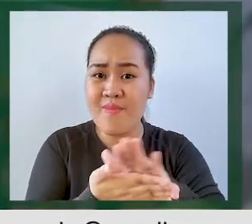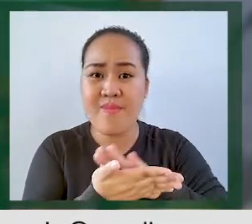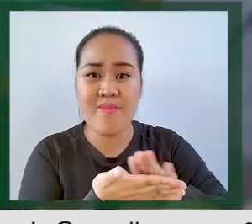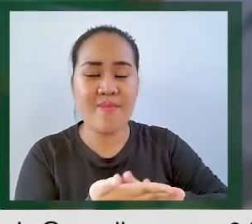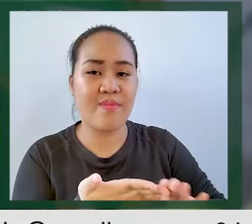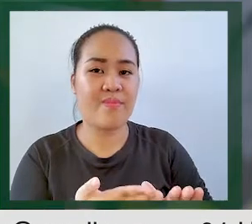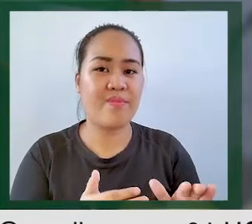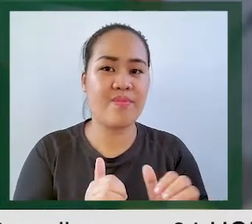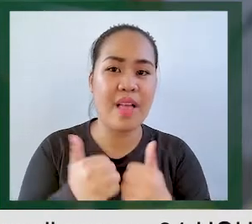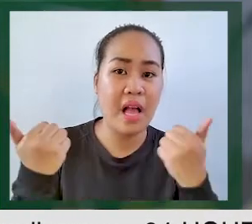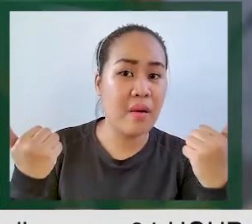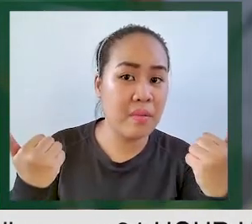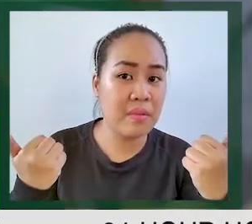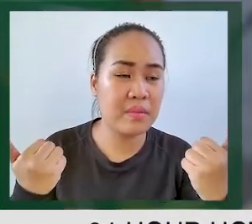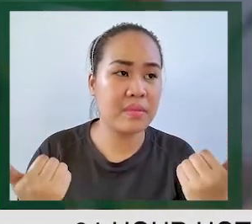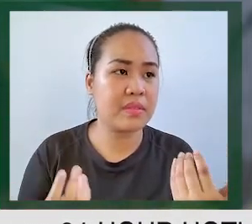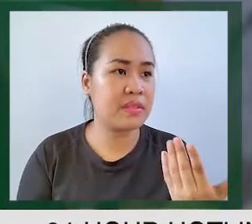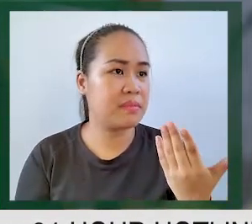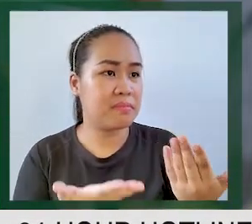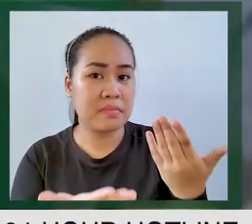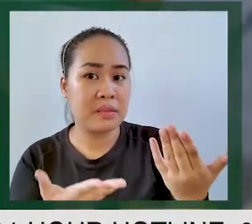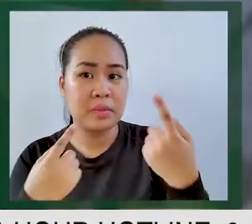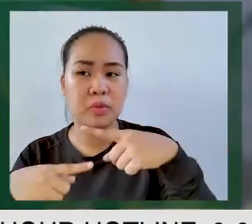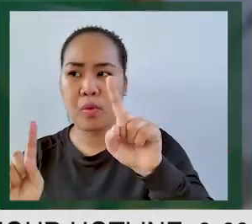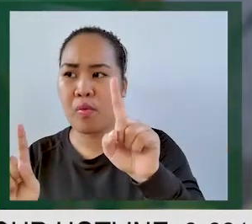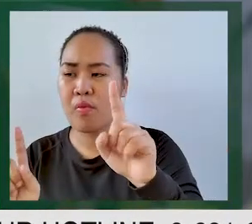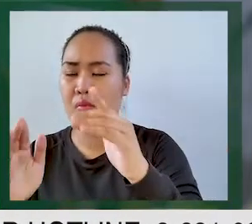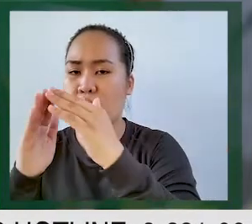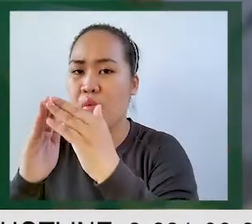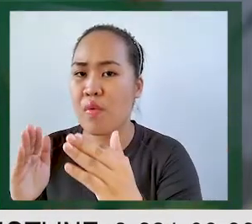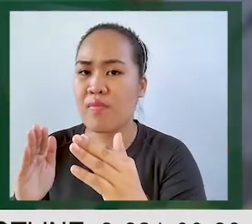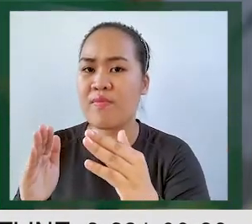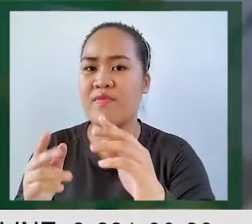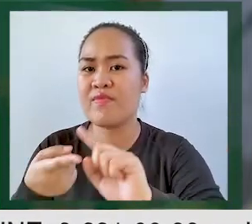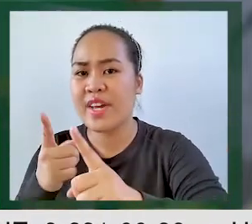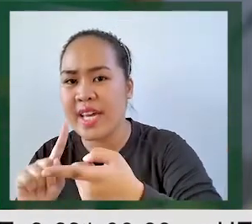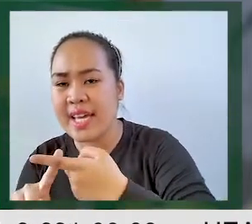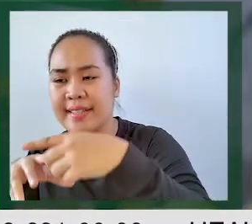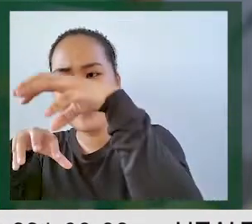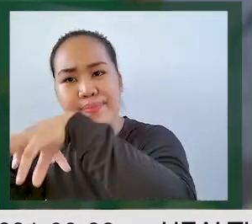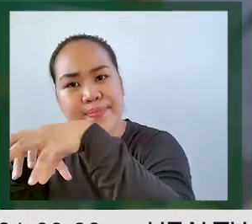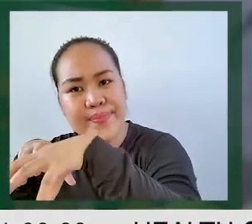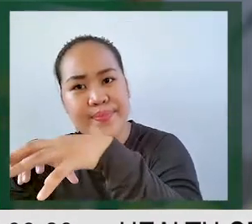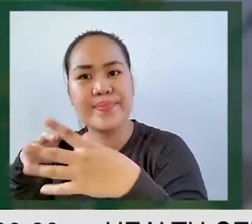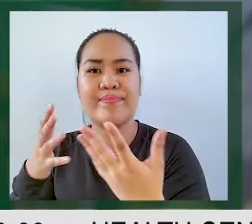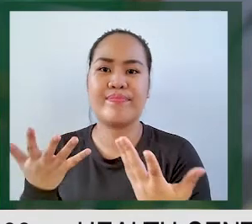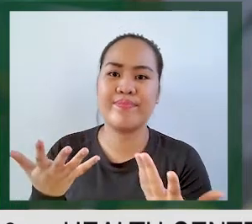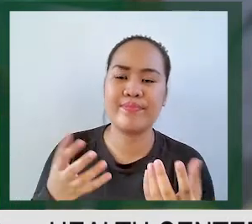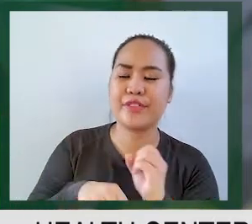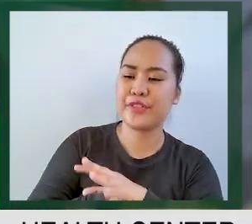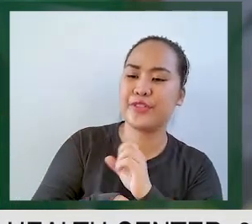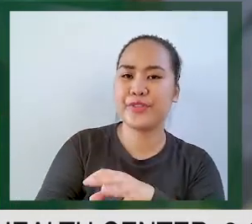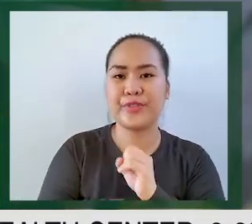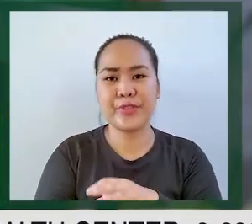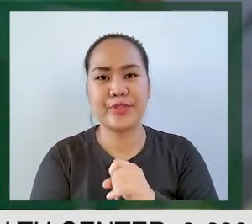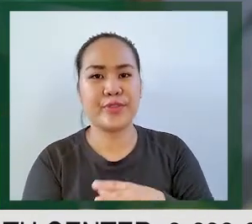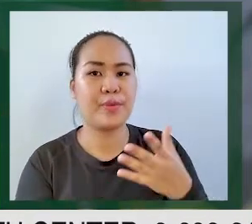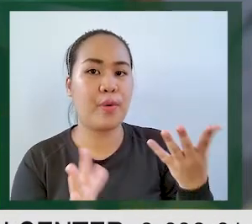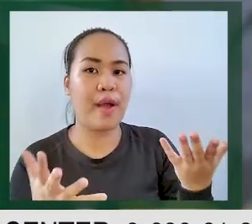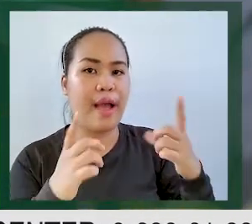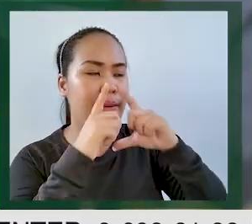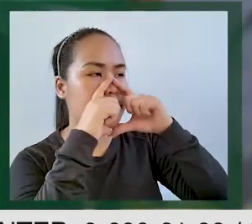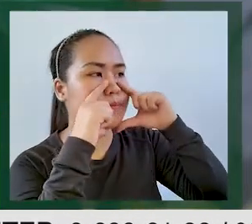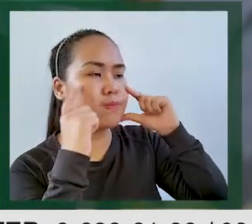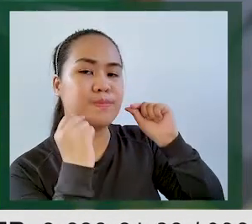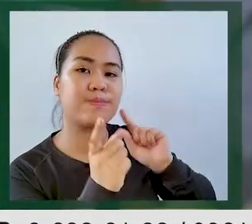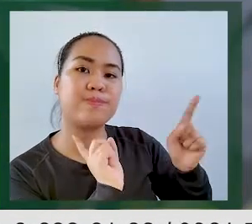mask? So, diyan niya mako-contract yung virus and then pag-report niya sa inyo sa trabaho, di